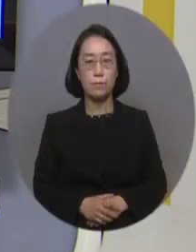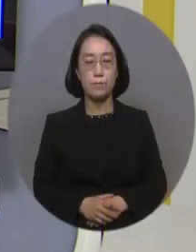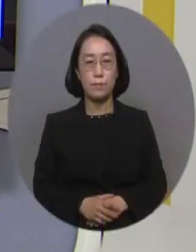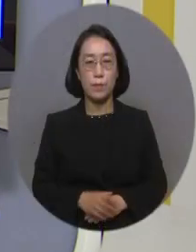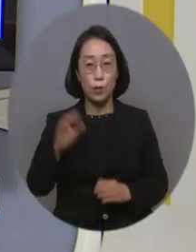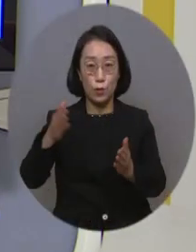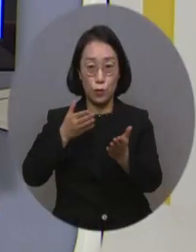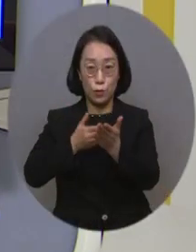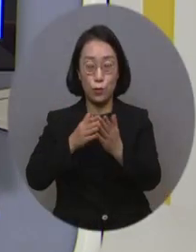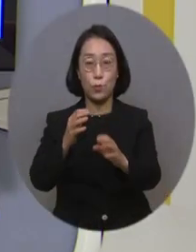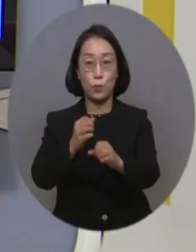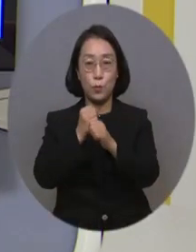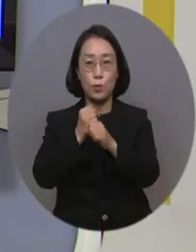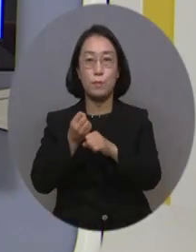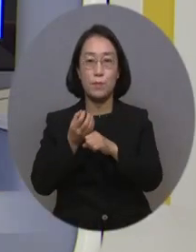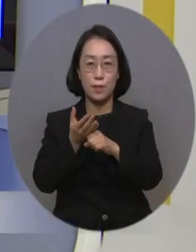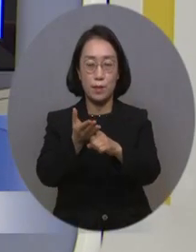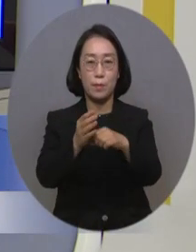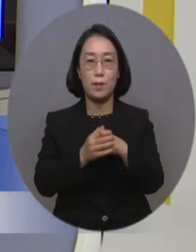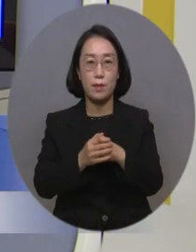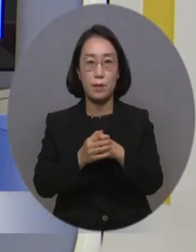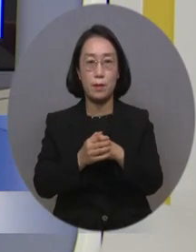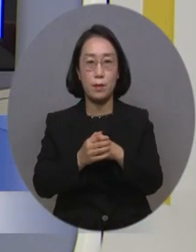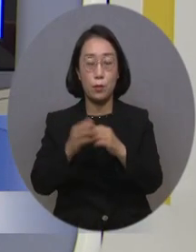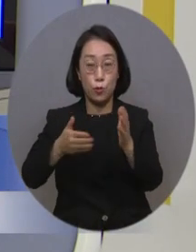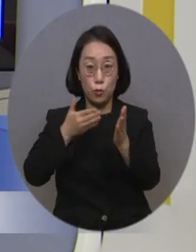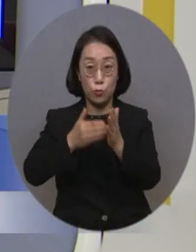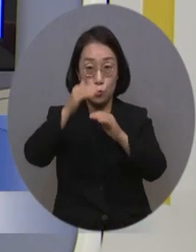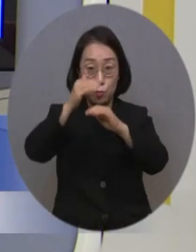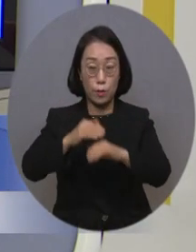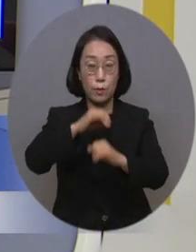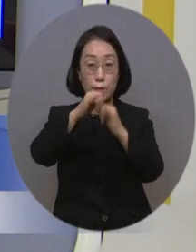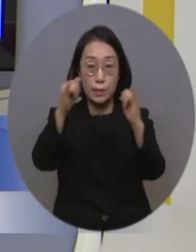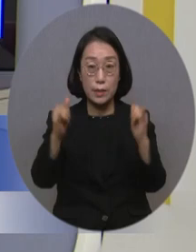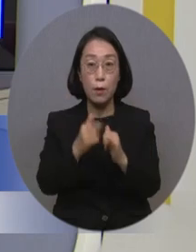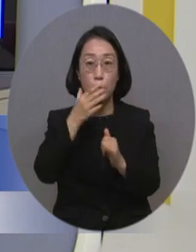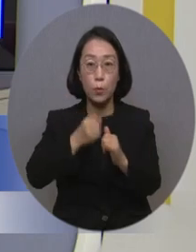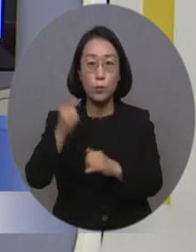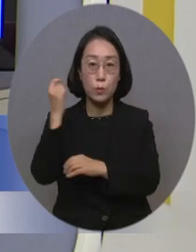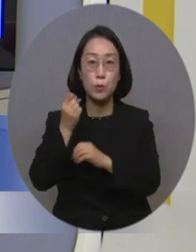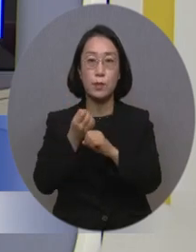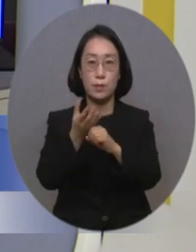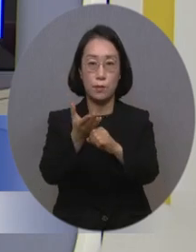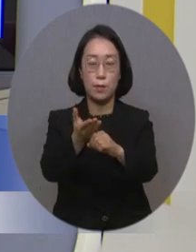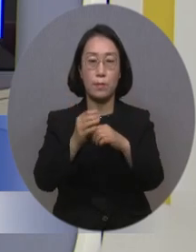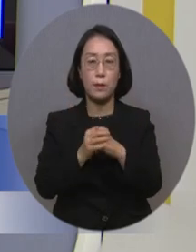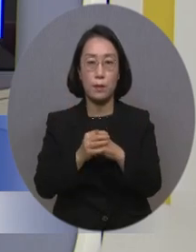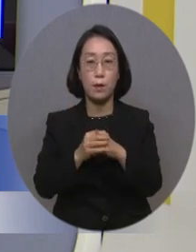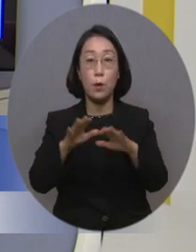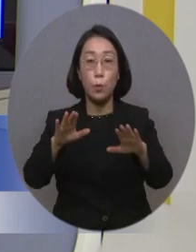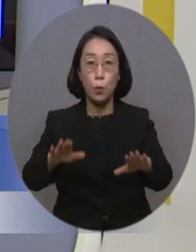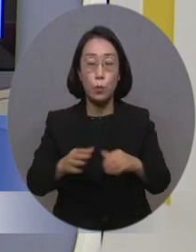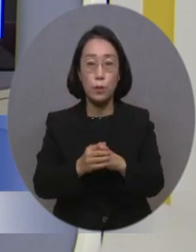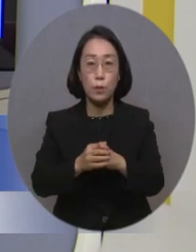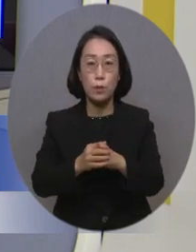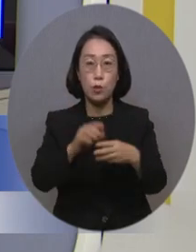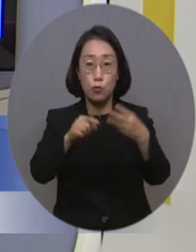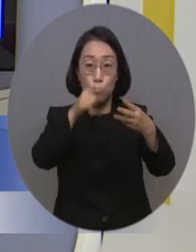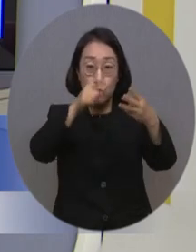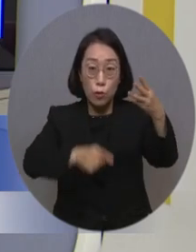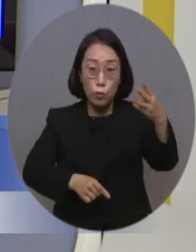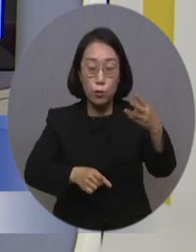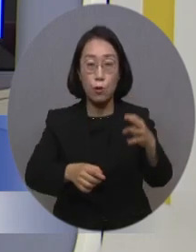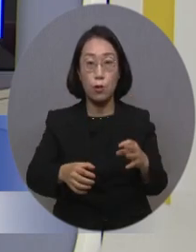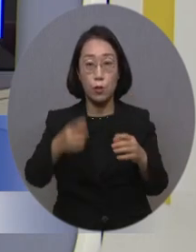웰페어 뉴스 브리핑 박정인입니다. 웰페어 뉴스와 함께 사회복지계 이슈를 만나봅니다. 오늘은 윤석열 정부의